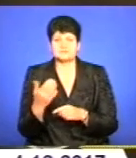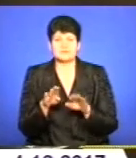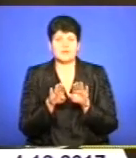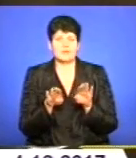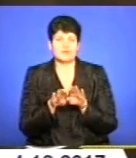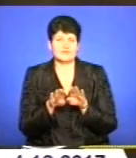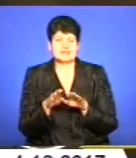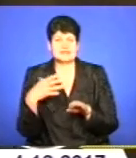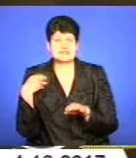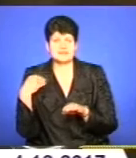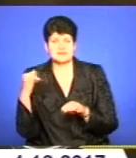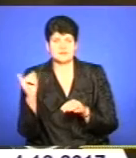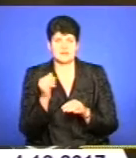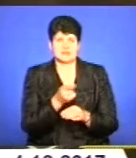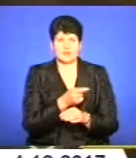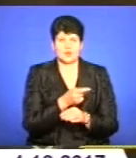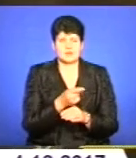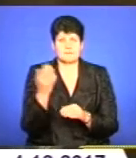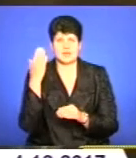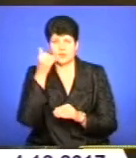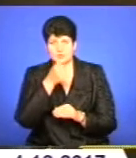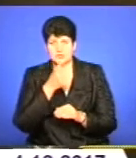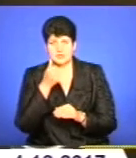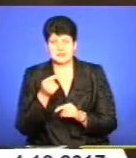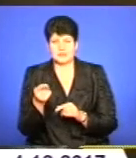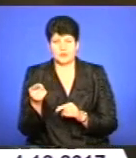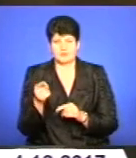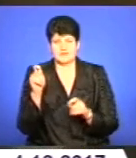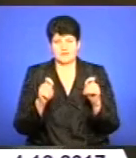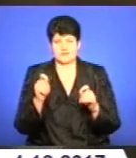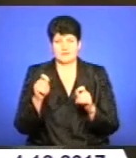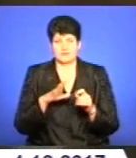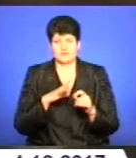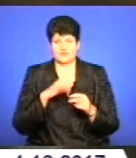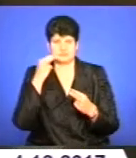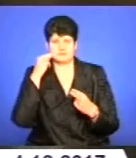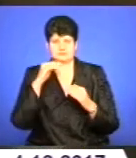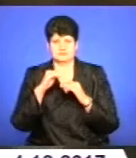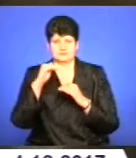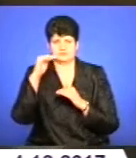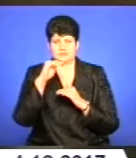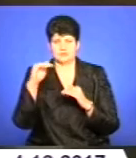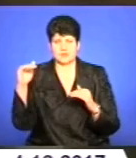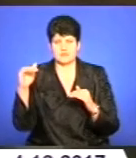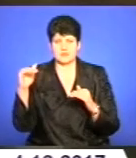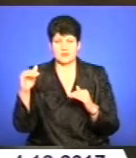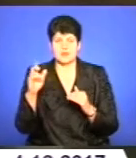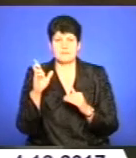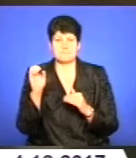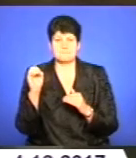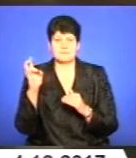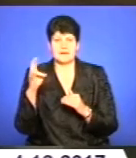порівнянні з львівським і тернопільським минулоріч тернопільський фестиваль пройшов на доволі таки високому рівні. Зокрема, бенди